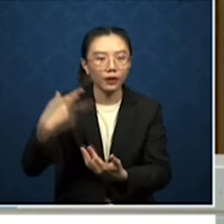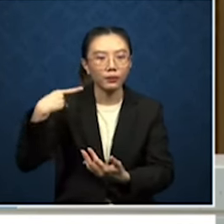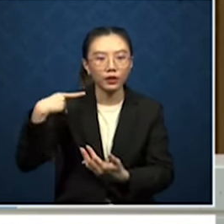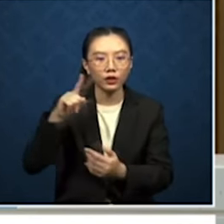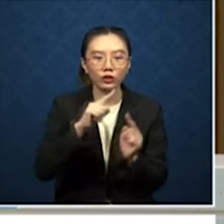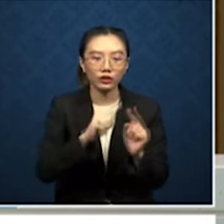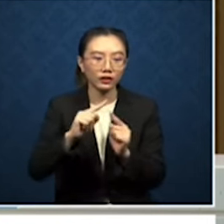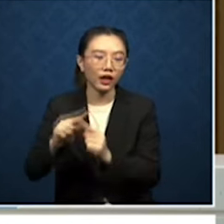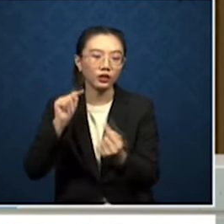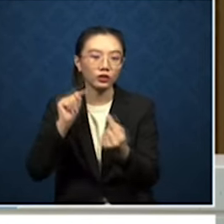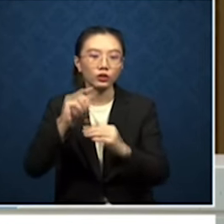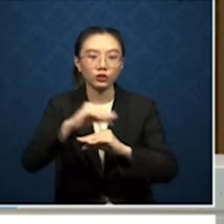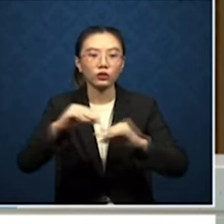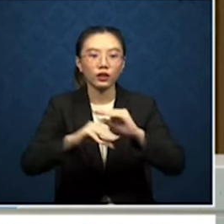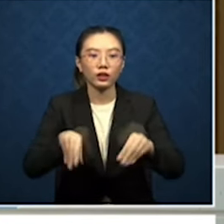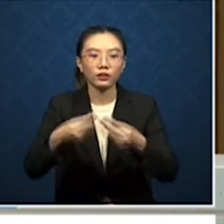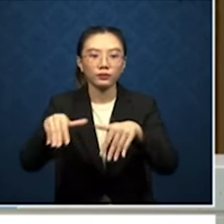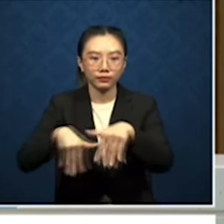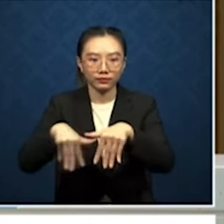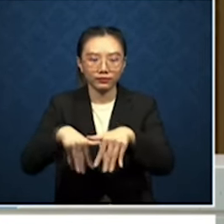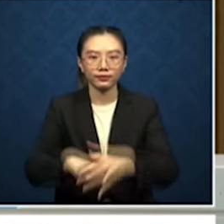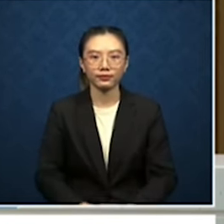พื้นที่โครงการที่ชุมชนด้วย